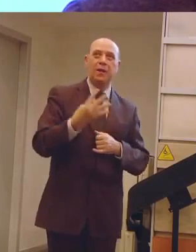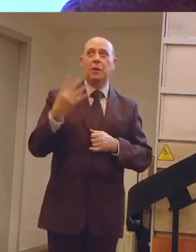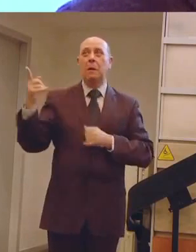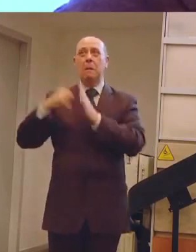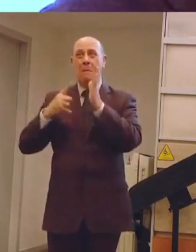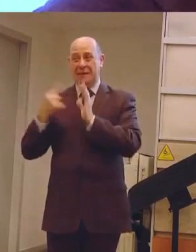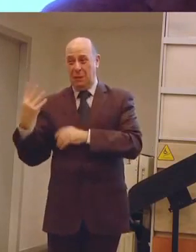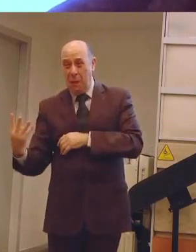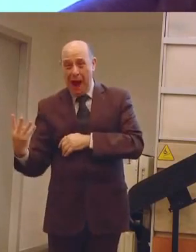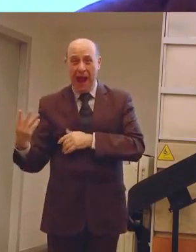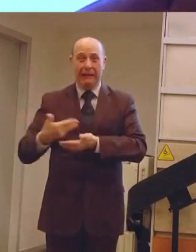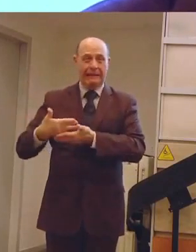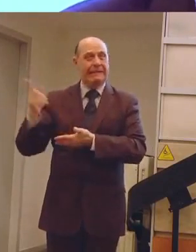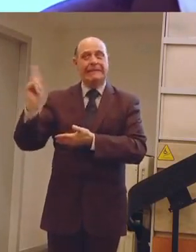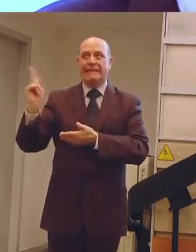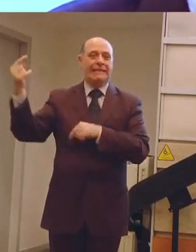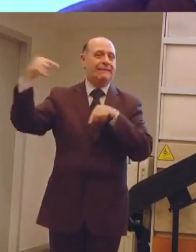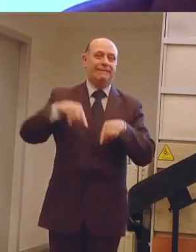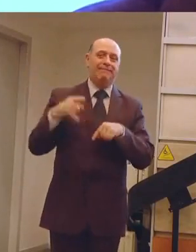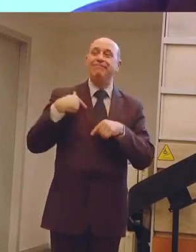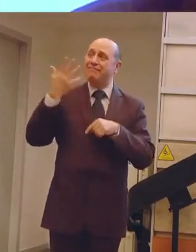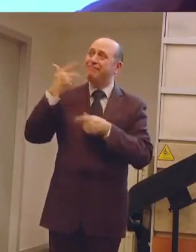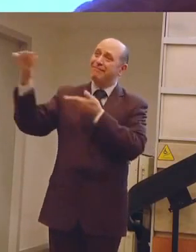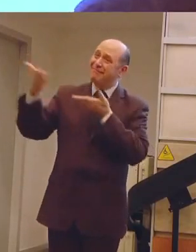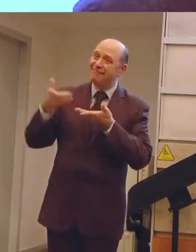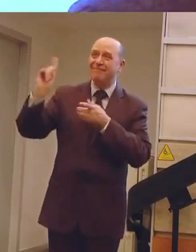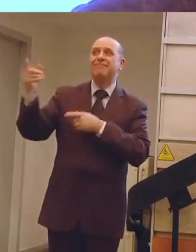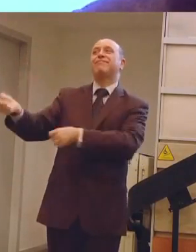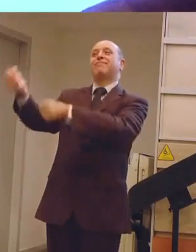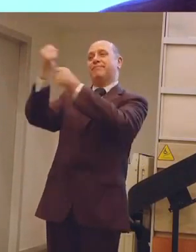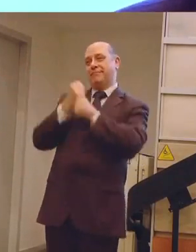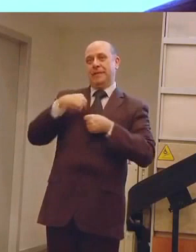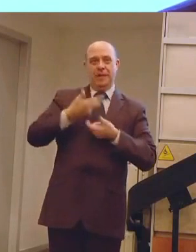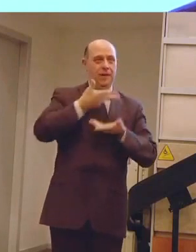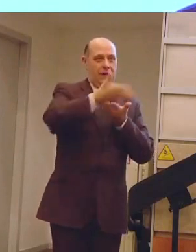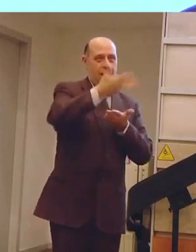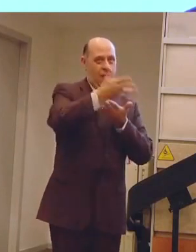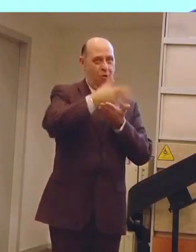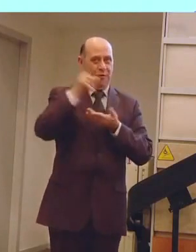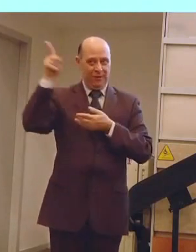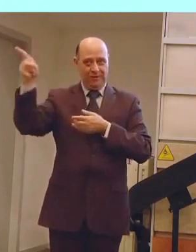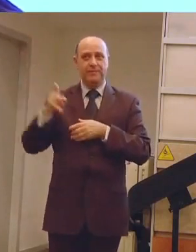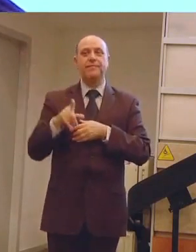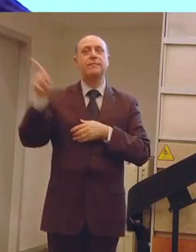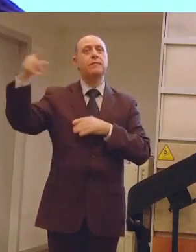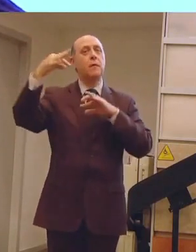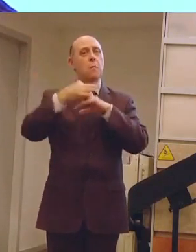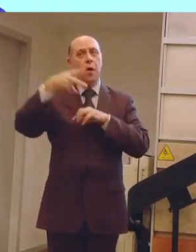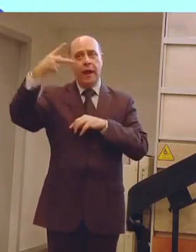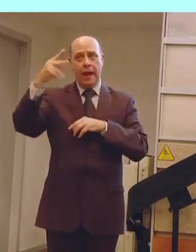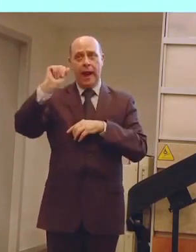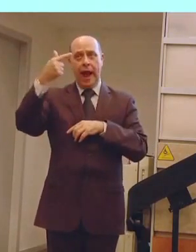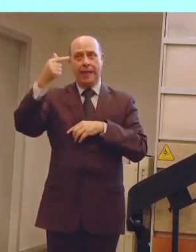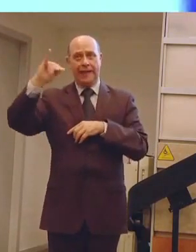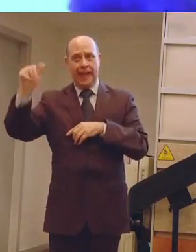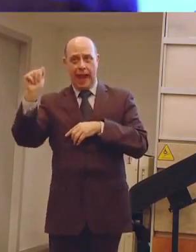4 mesi ha declinato l'invito utilizzandomi a parlare di lui e Katia la moglie mi ha